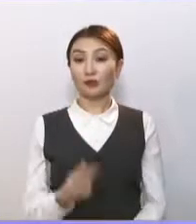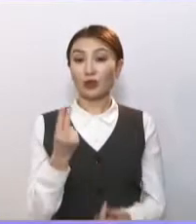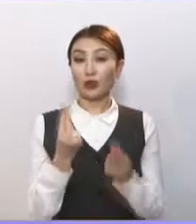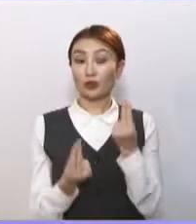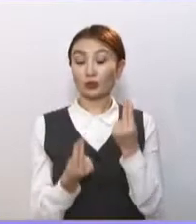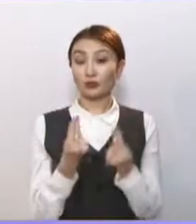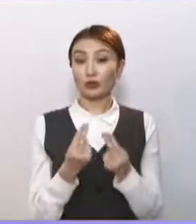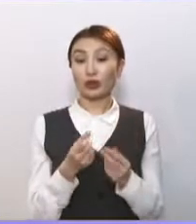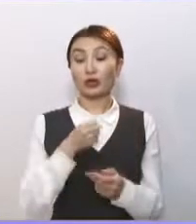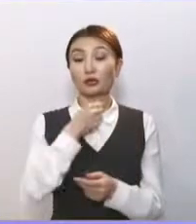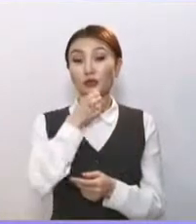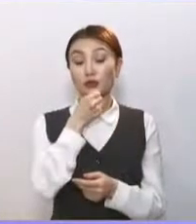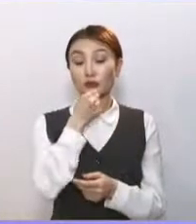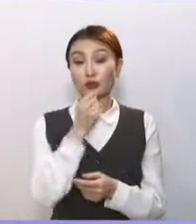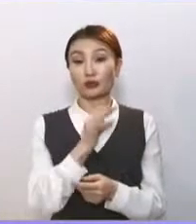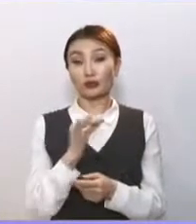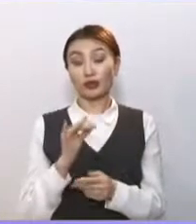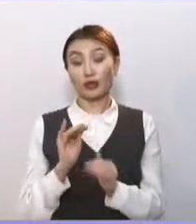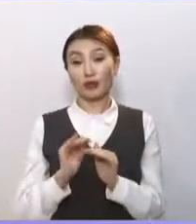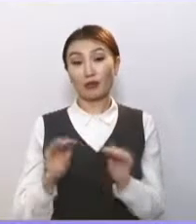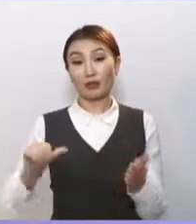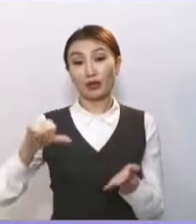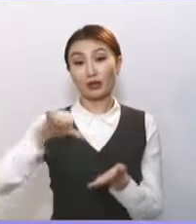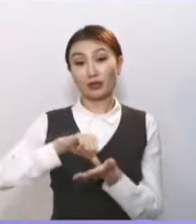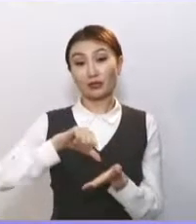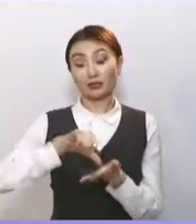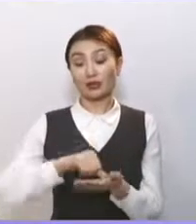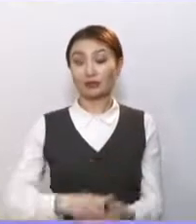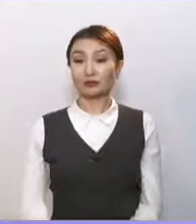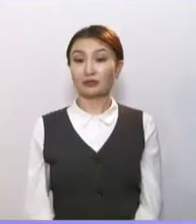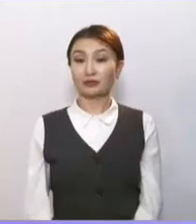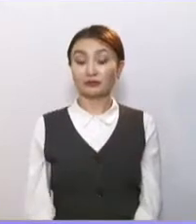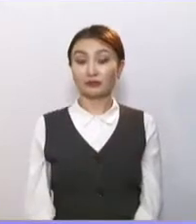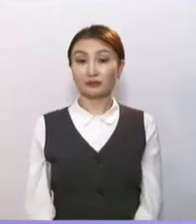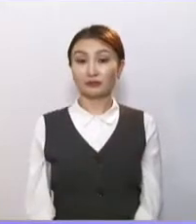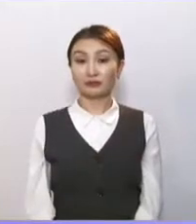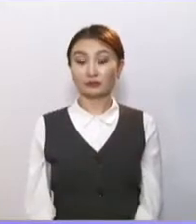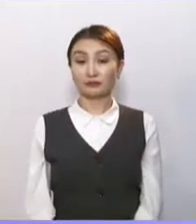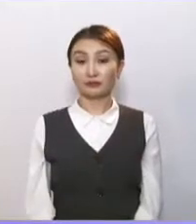Оюнга чоңдор жана балдар катышат.